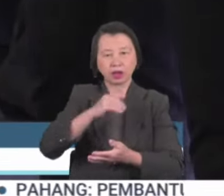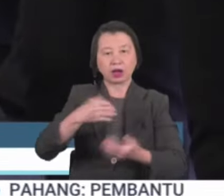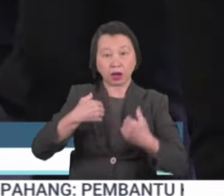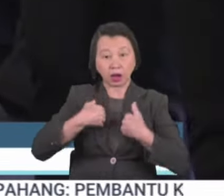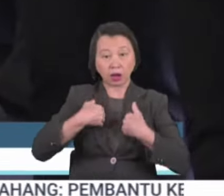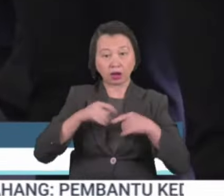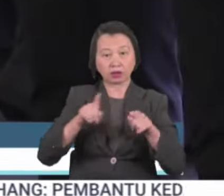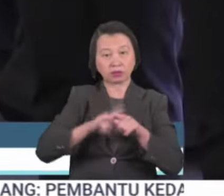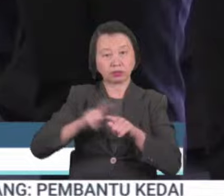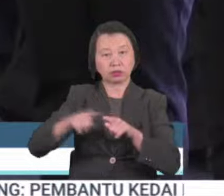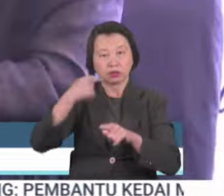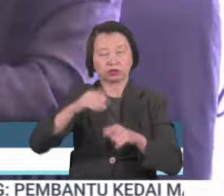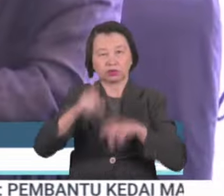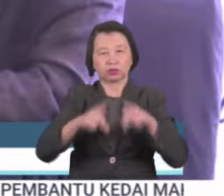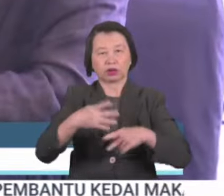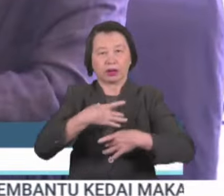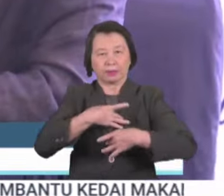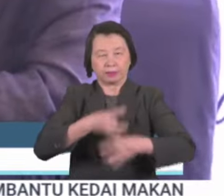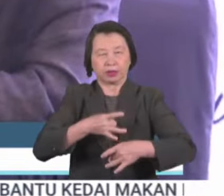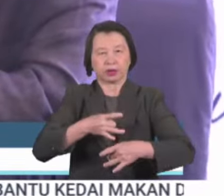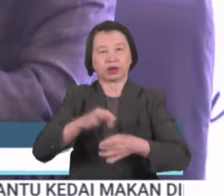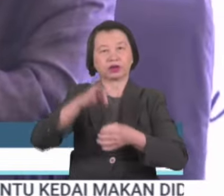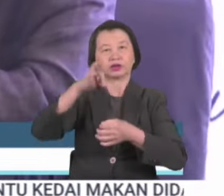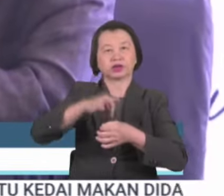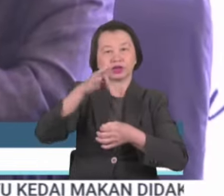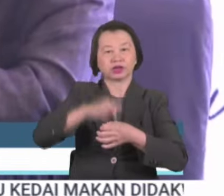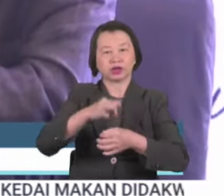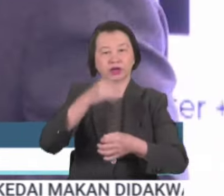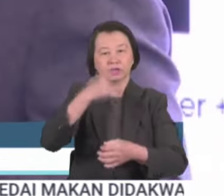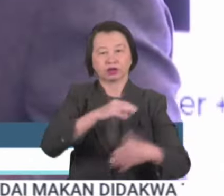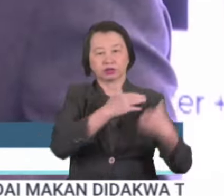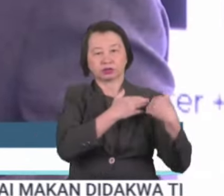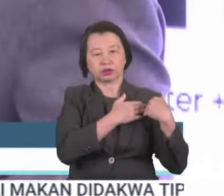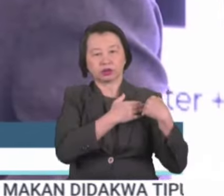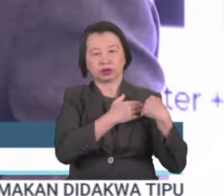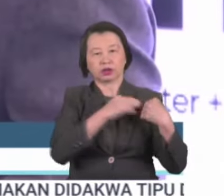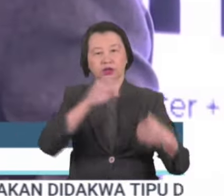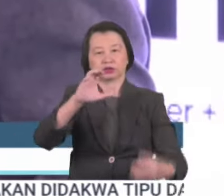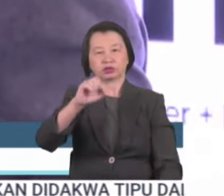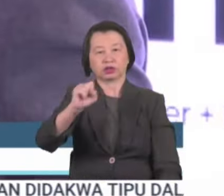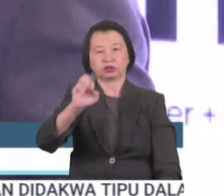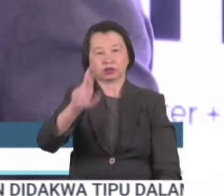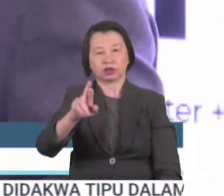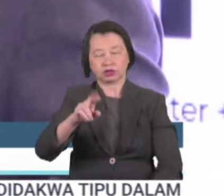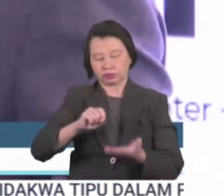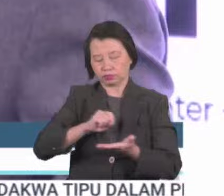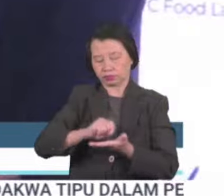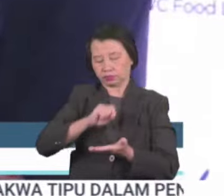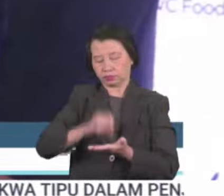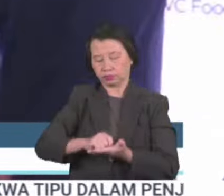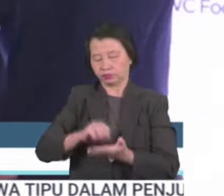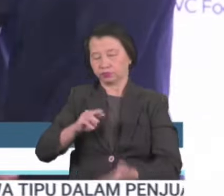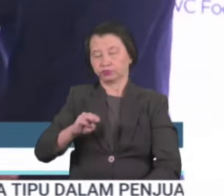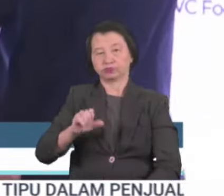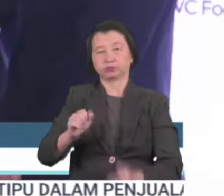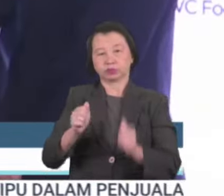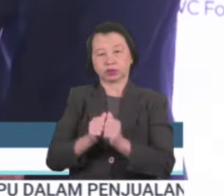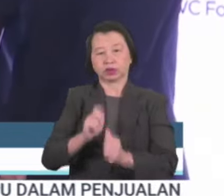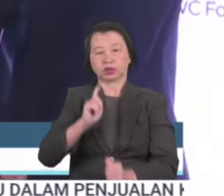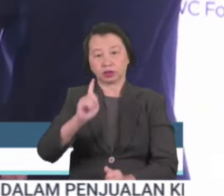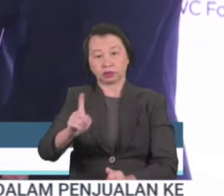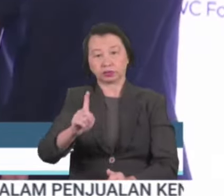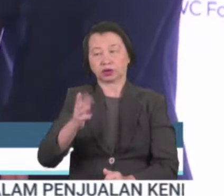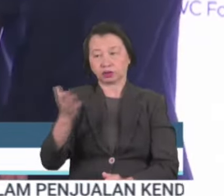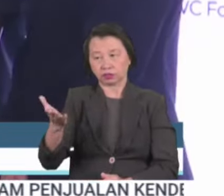delights menanti buat penggemar teh. Bagi menjalankan tanggungjawab sosial pula, memorandum persefahaman bersama Islamic Relief